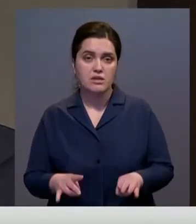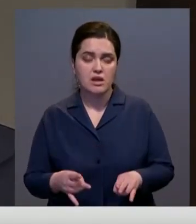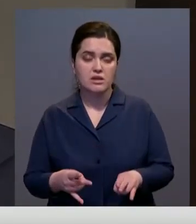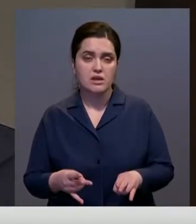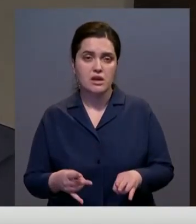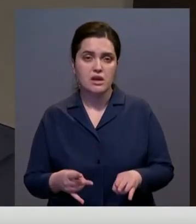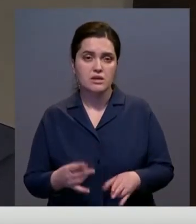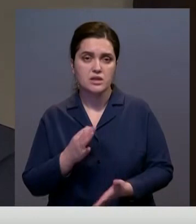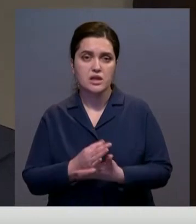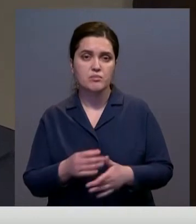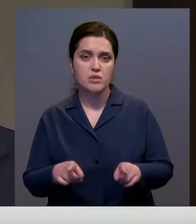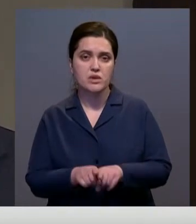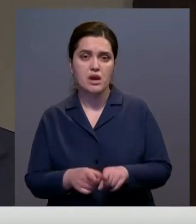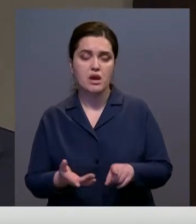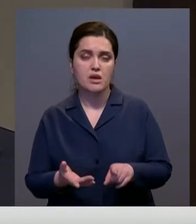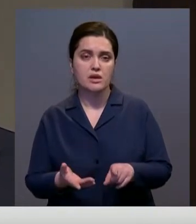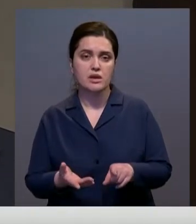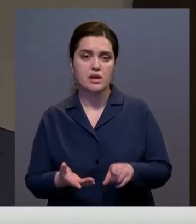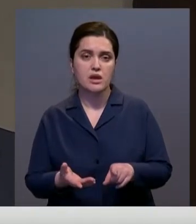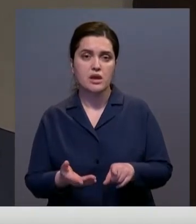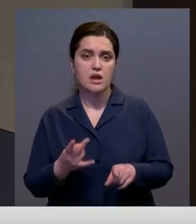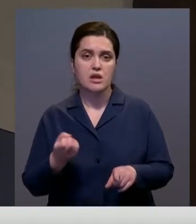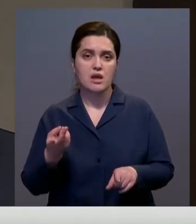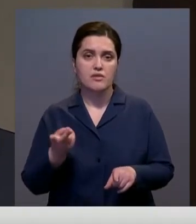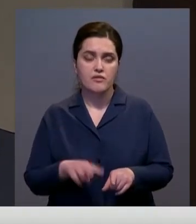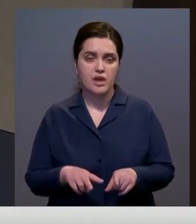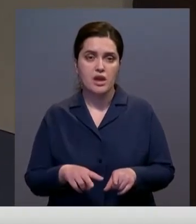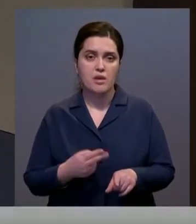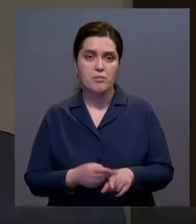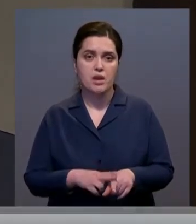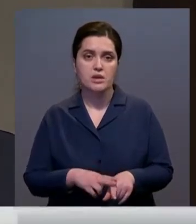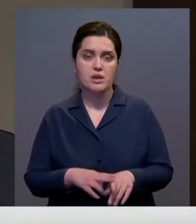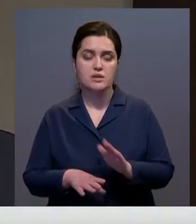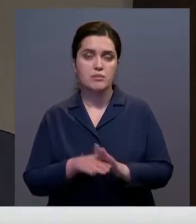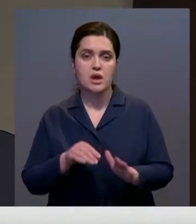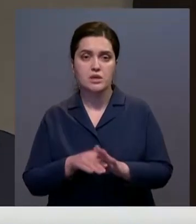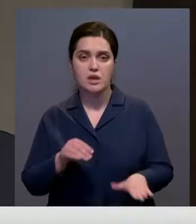так, разбрасываться на две избирательные кампании,